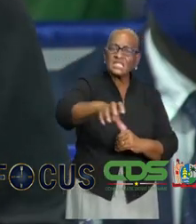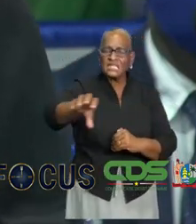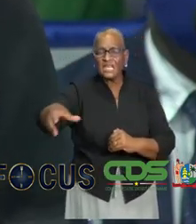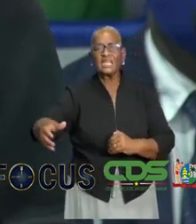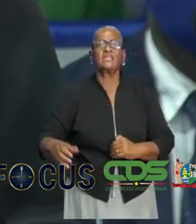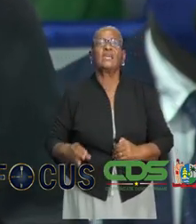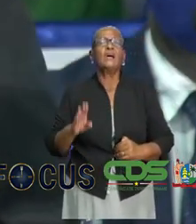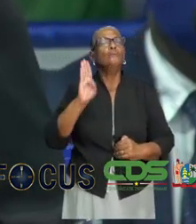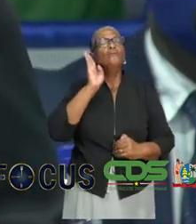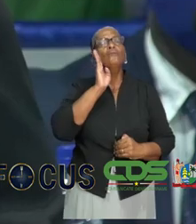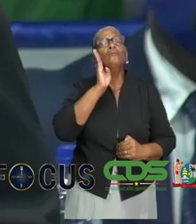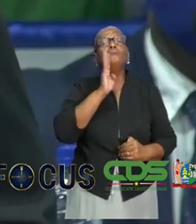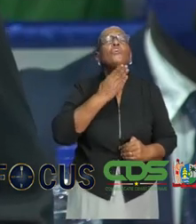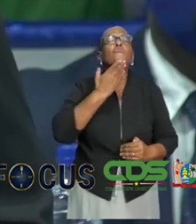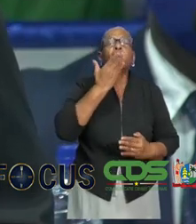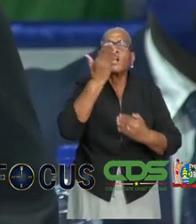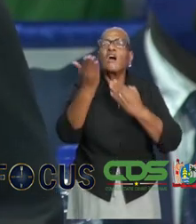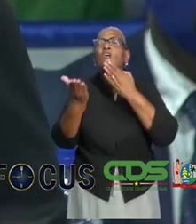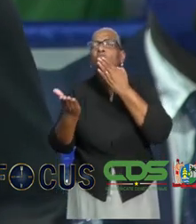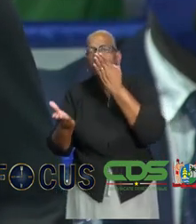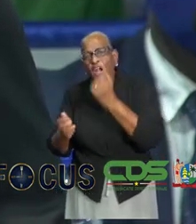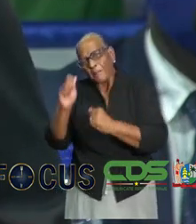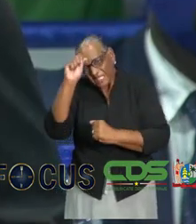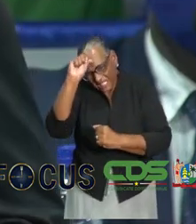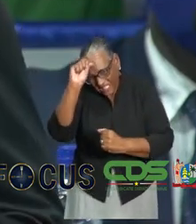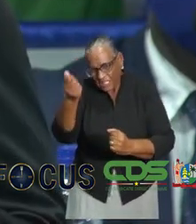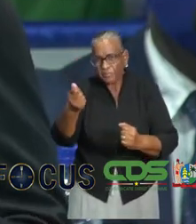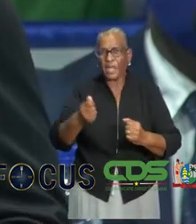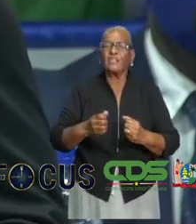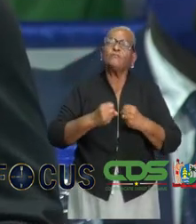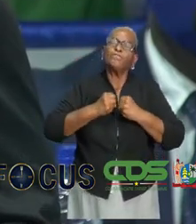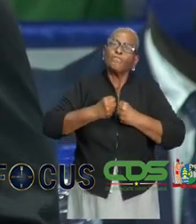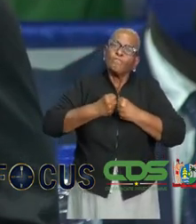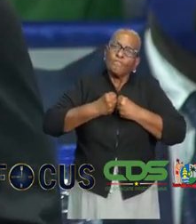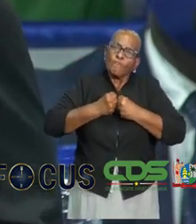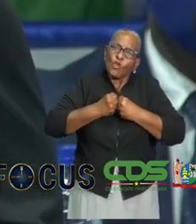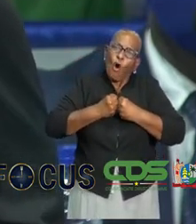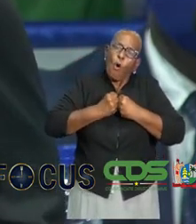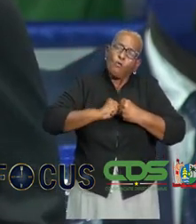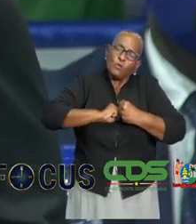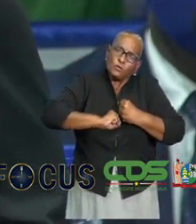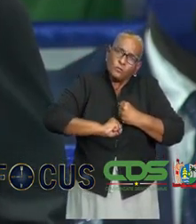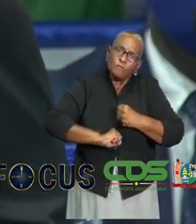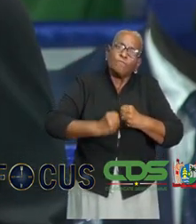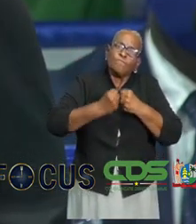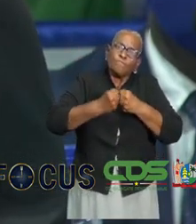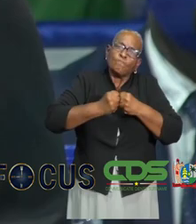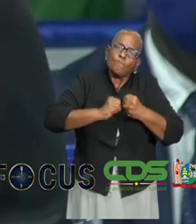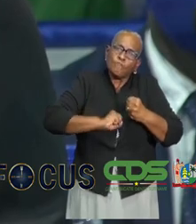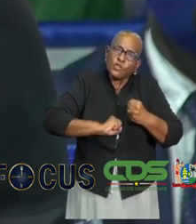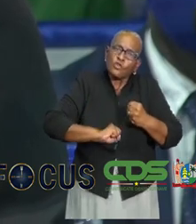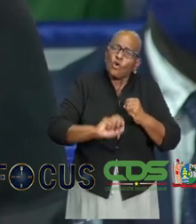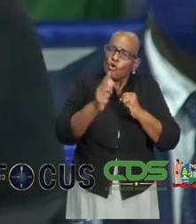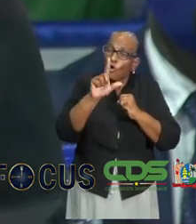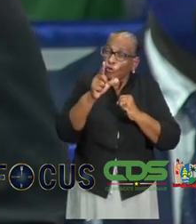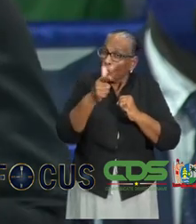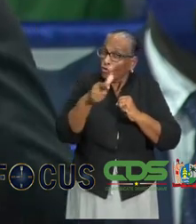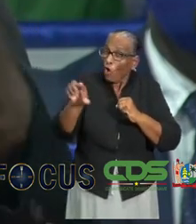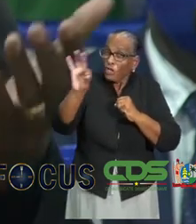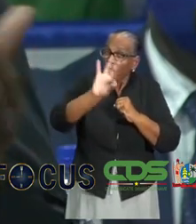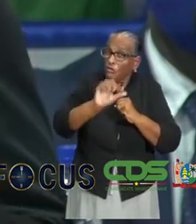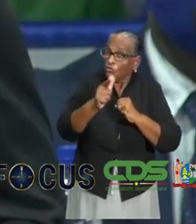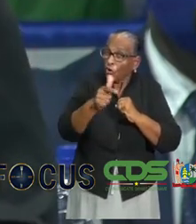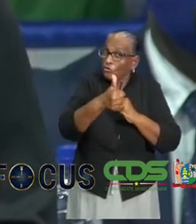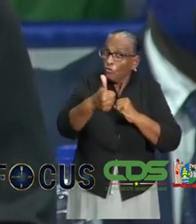we aksi uno nanga lespeki voor hoor wap kim pasen si giwete. Uno dorpe om dorete, we staka